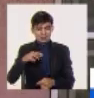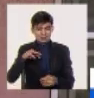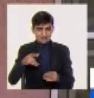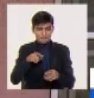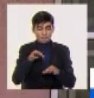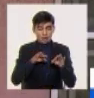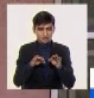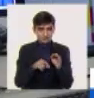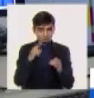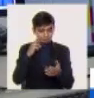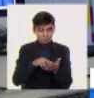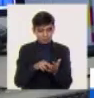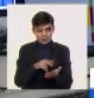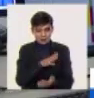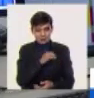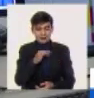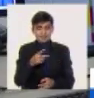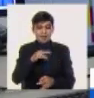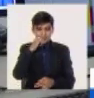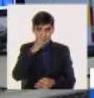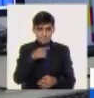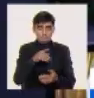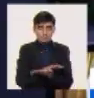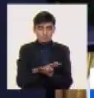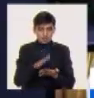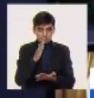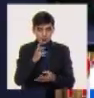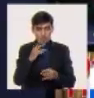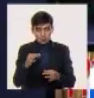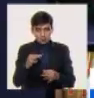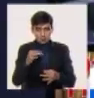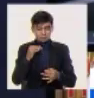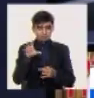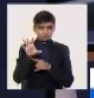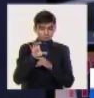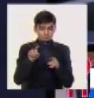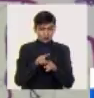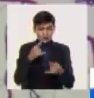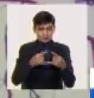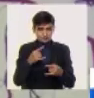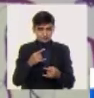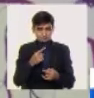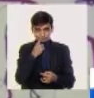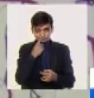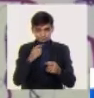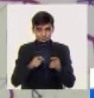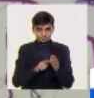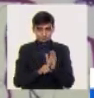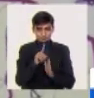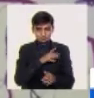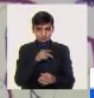тенге, однако для казахстанцев это бесплатно. Но принимать цифровой сигнал могут телевизоры, выпущенные только